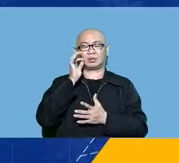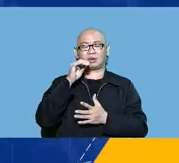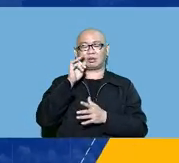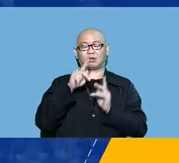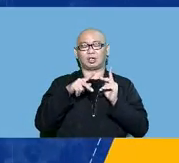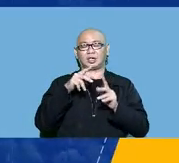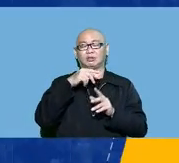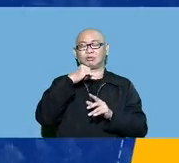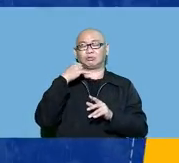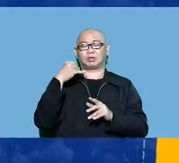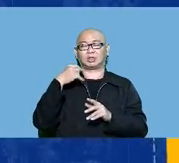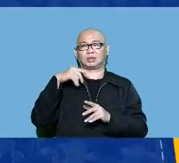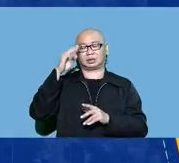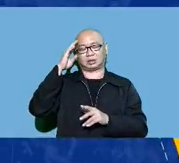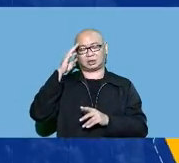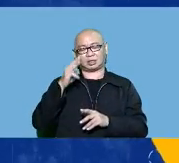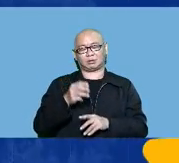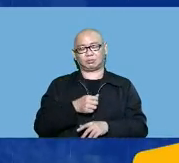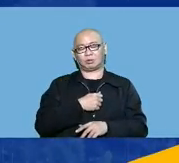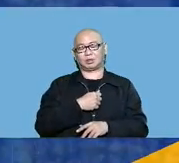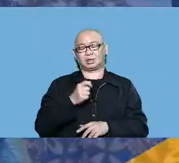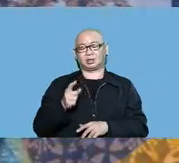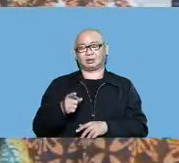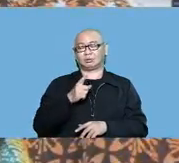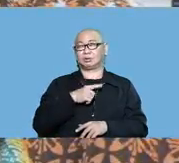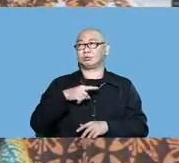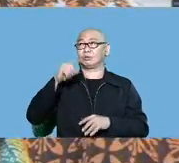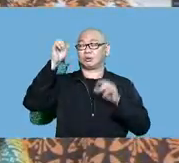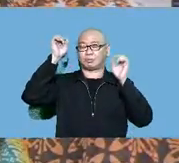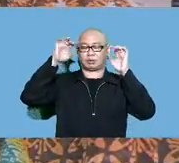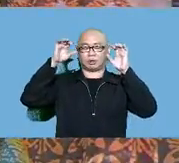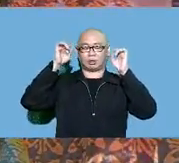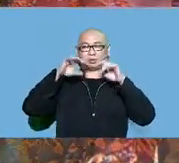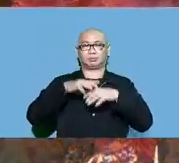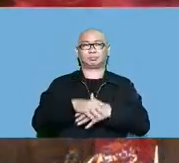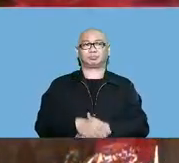kekurangan. Assalamualaikum warahmatullahi wabarakatuh.